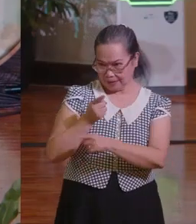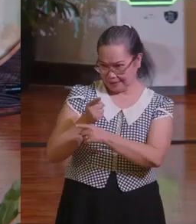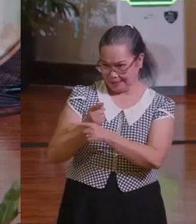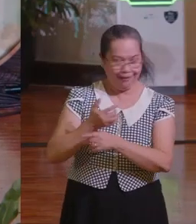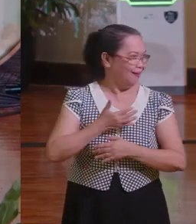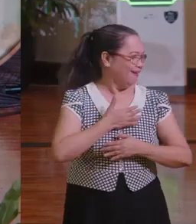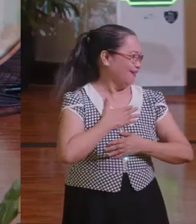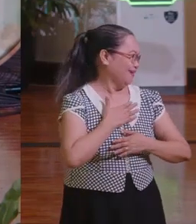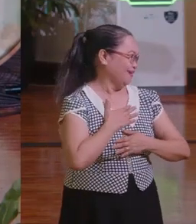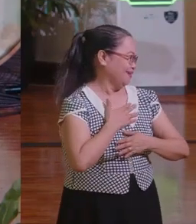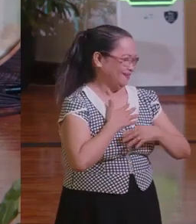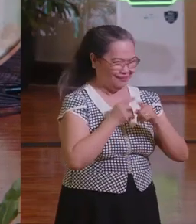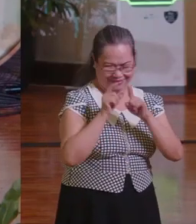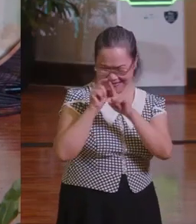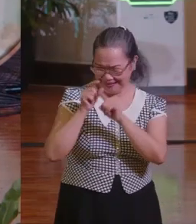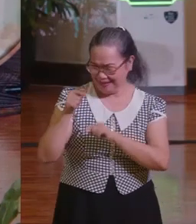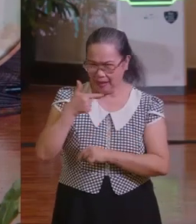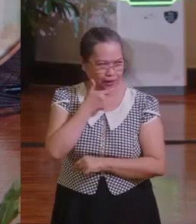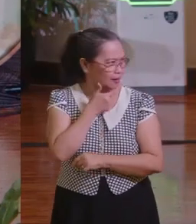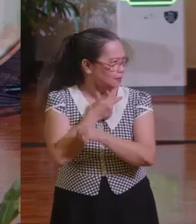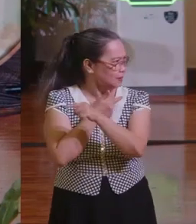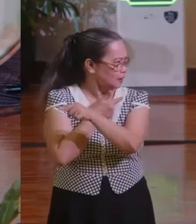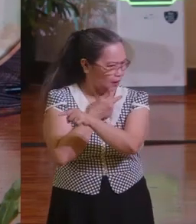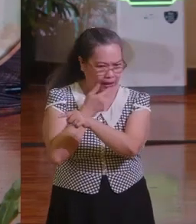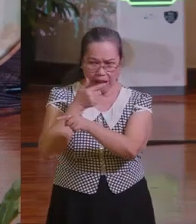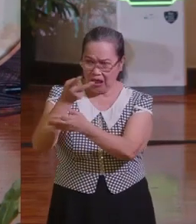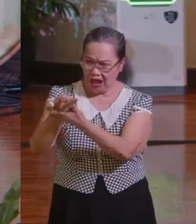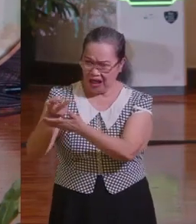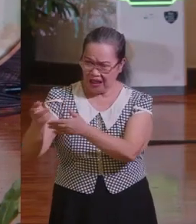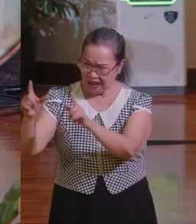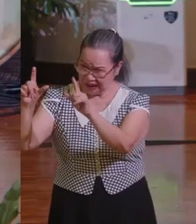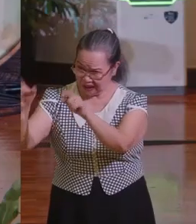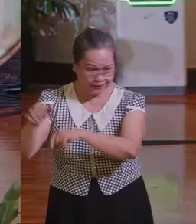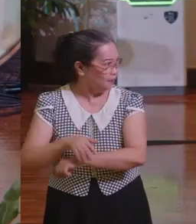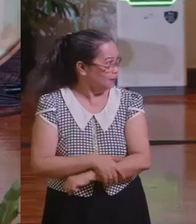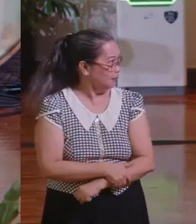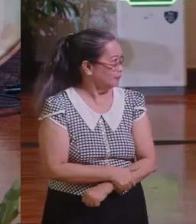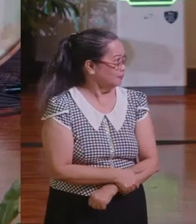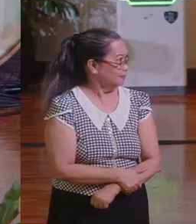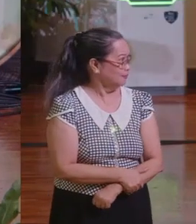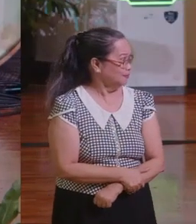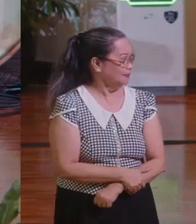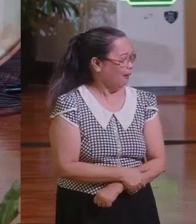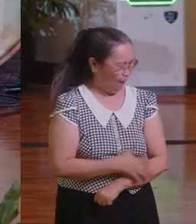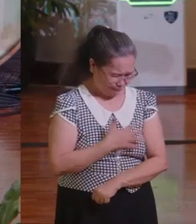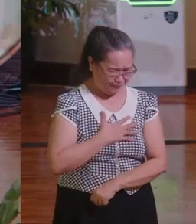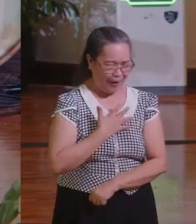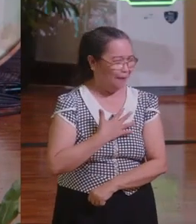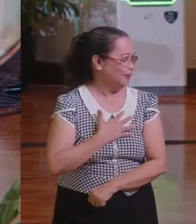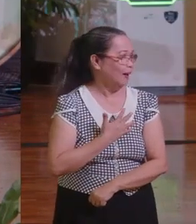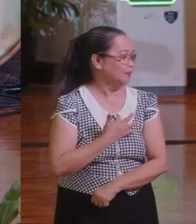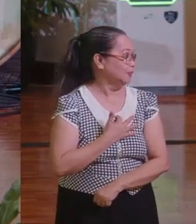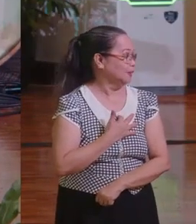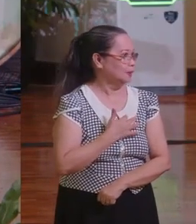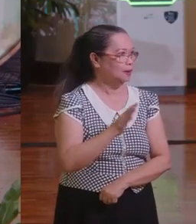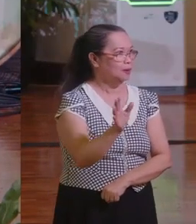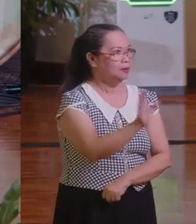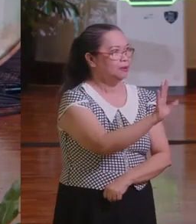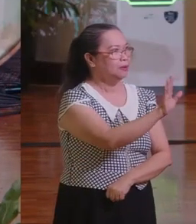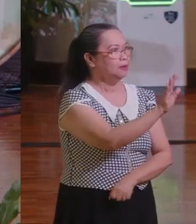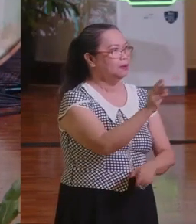matuwa o katawaan natin na ang ating kapatid ay napapahiya. Hindi po ganun dapat ang ating